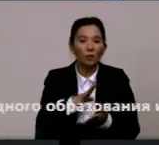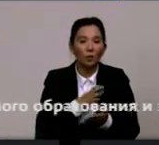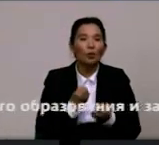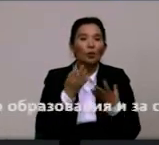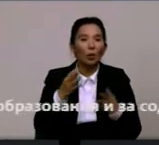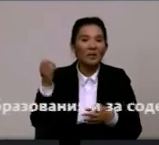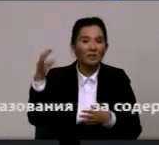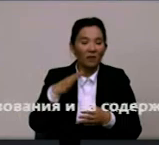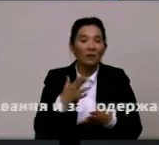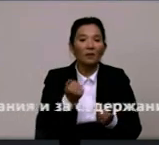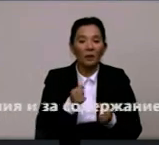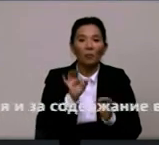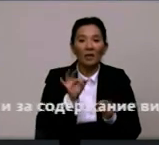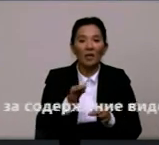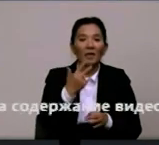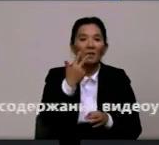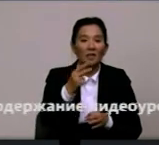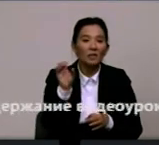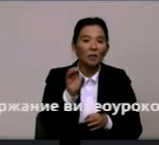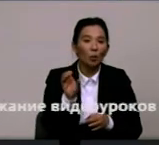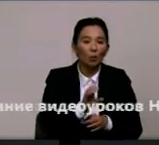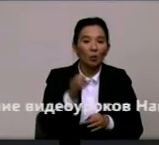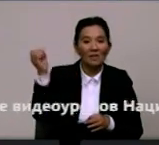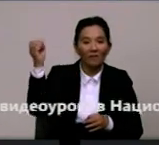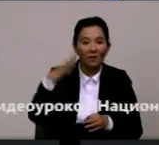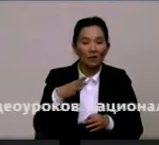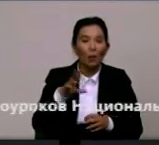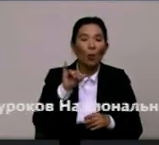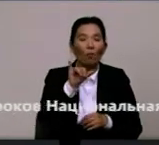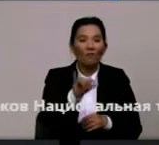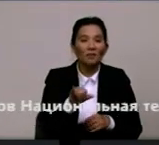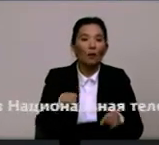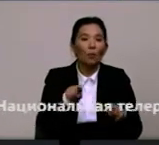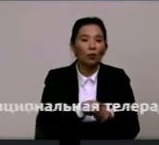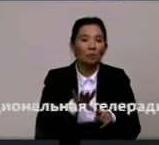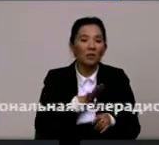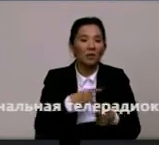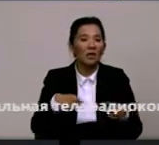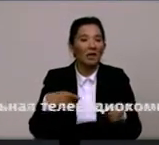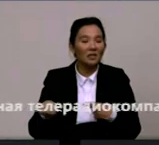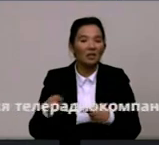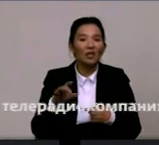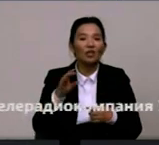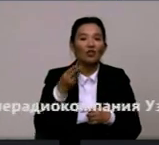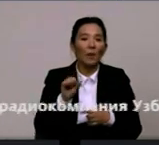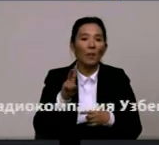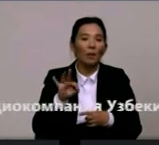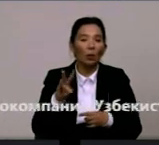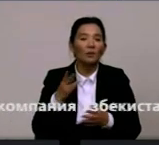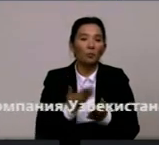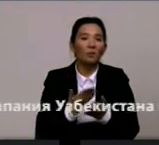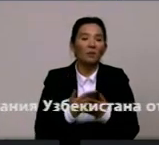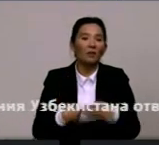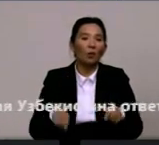сколько света? Правильно, 3 секунды света. У вас может быть разный шаблон. Ну, например,